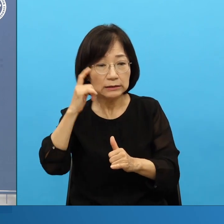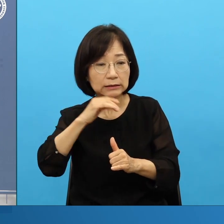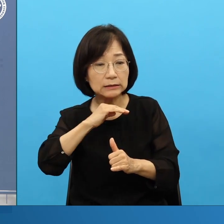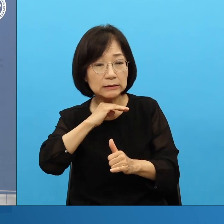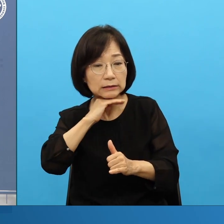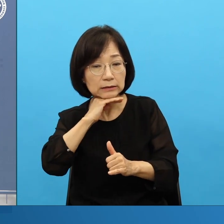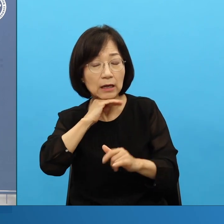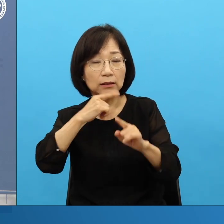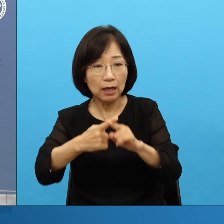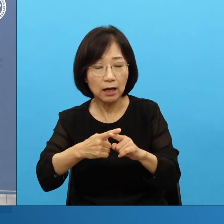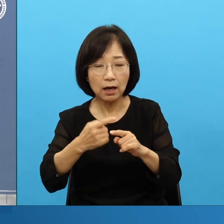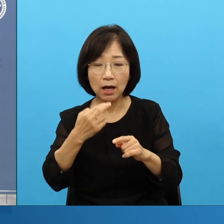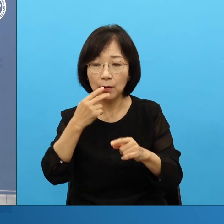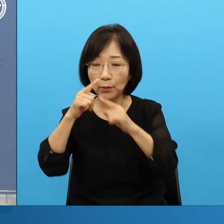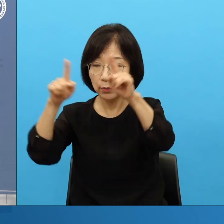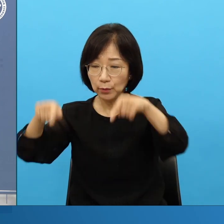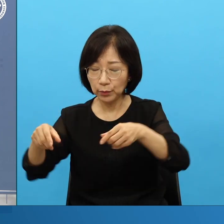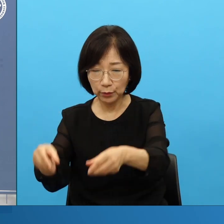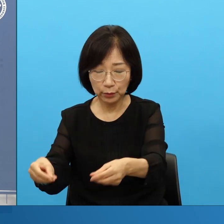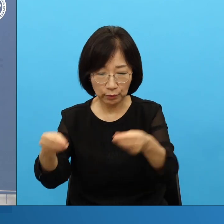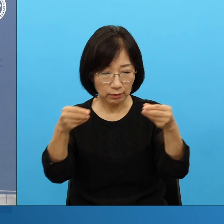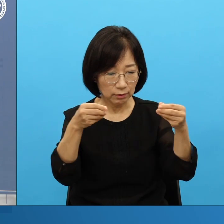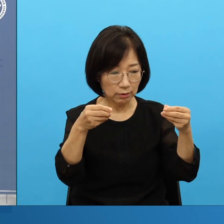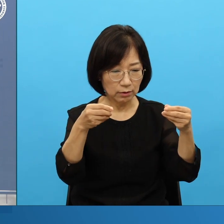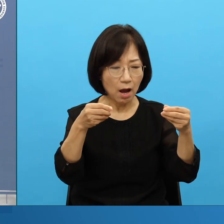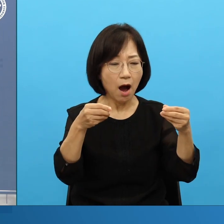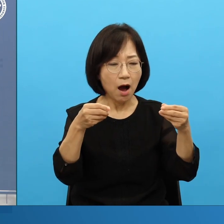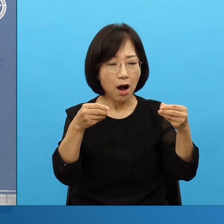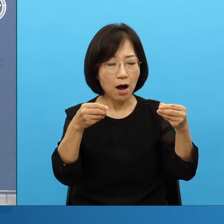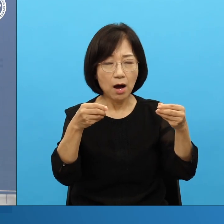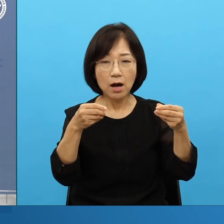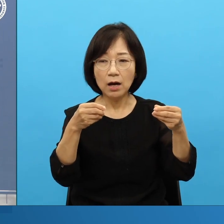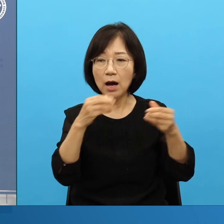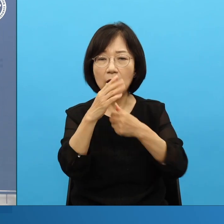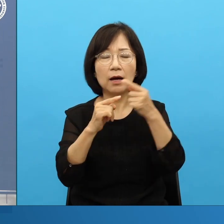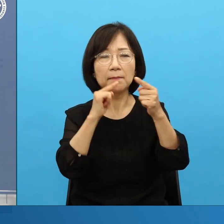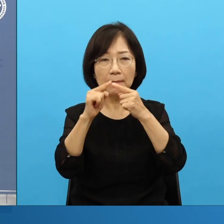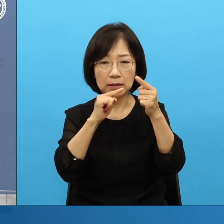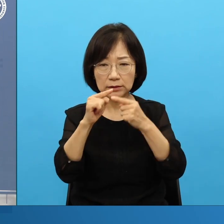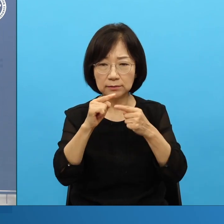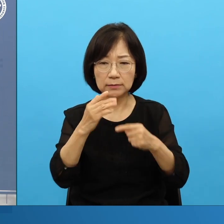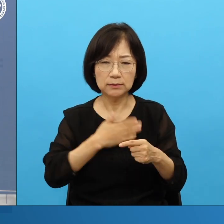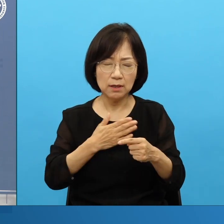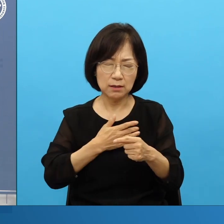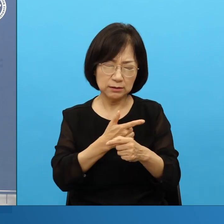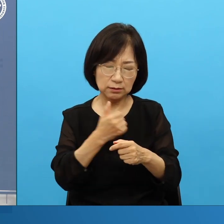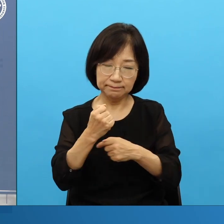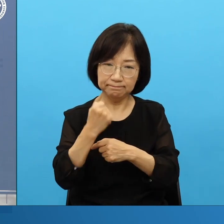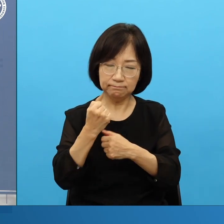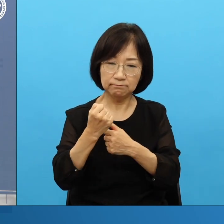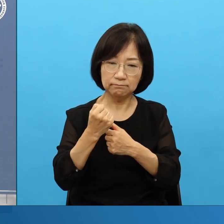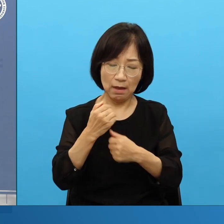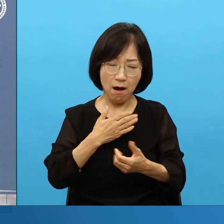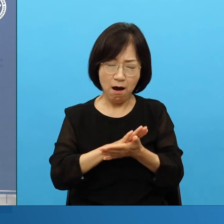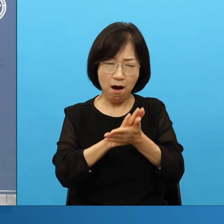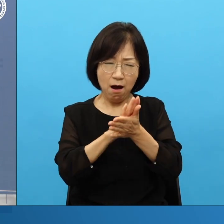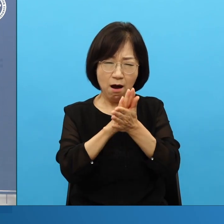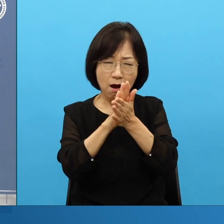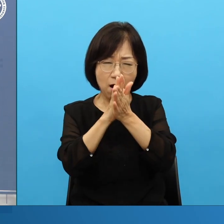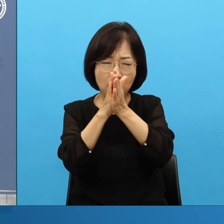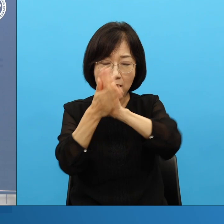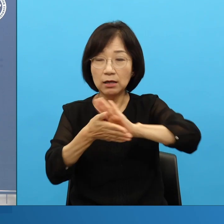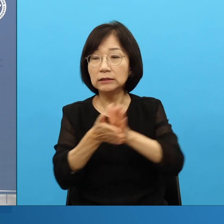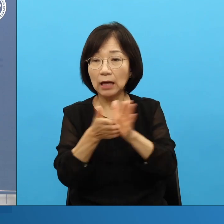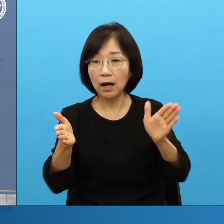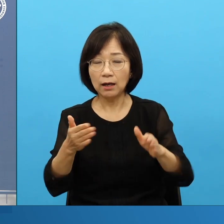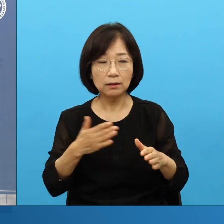이 말씀이 이 사람에게 파고드는 거예요. But that word really plowed into 자기 his soul. 노력하고 관계 없습니다. 변화가 일어나기 시작한 겁니다. This has nothing to do with